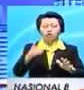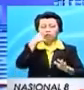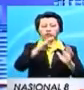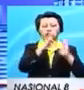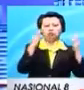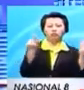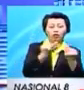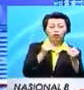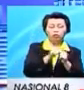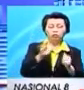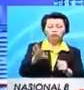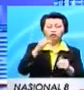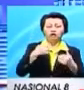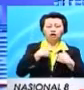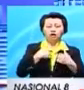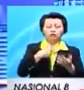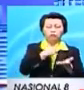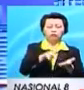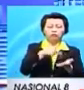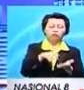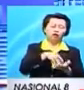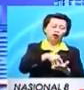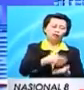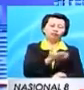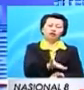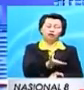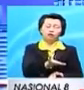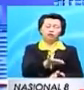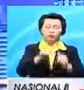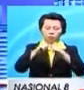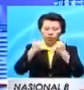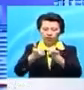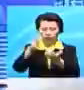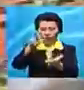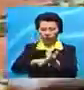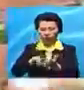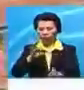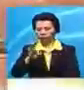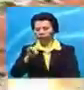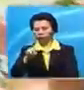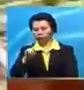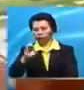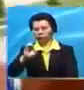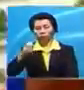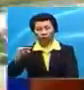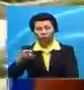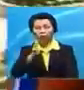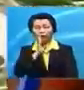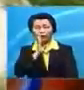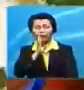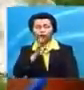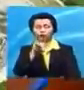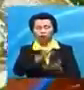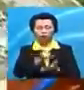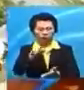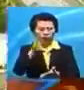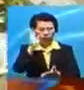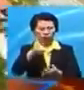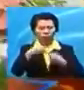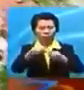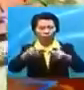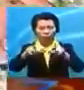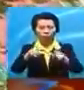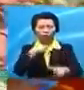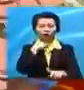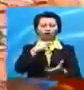rumah yang memiliki profil kewangan lemah. Menurut agensi penarafan antarabangsa itu juga, langkah tersebut akan